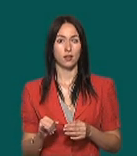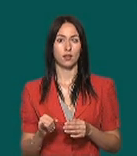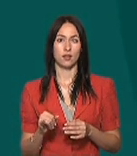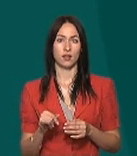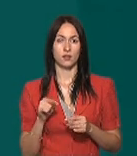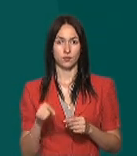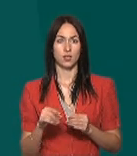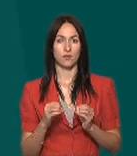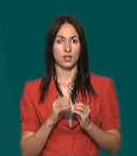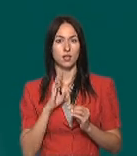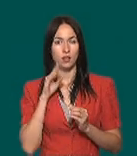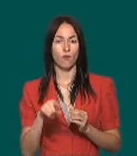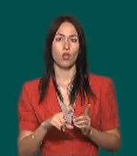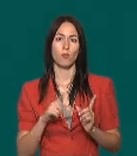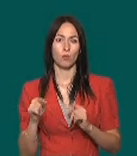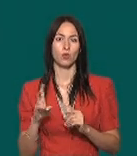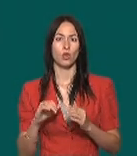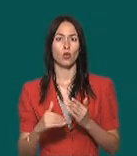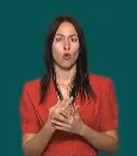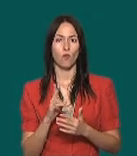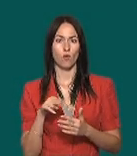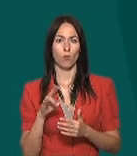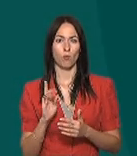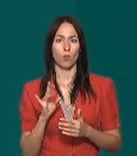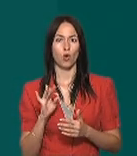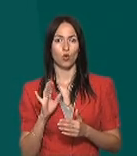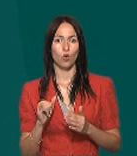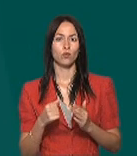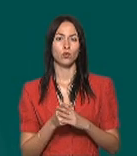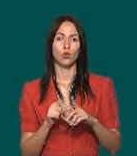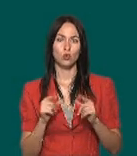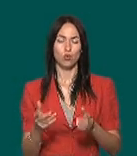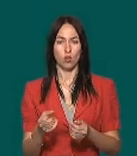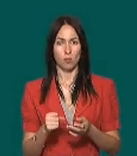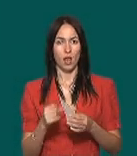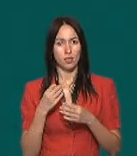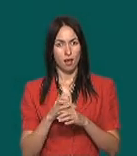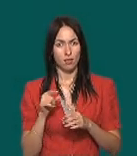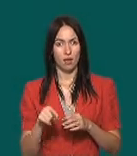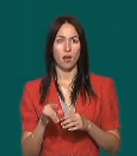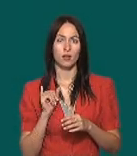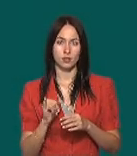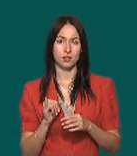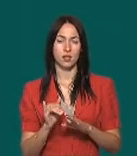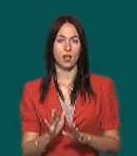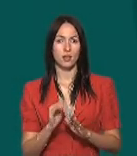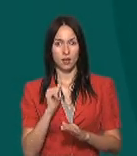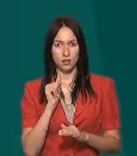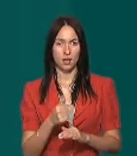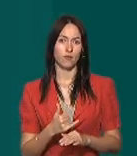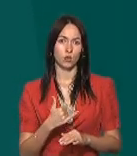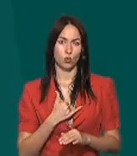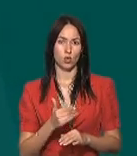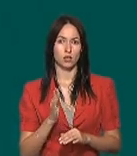10-й ранку вони поїдуть на Нову Покровку до школи брати аналіз І післязавтра у нас